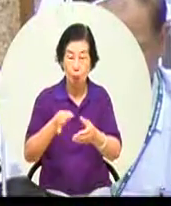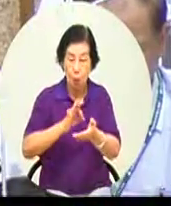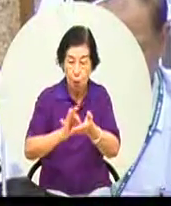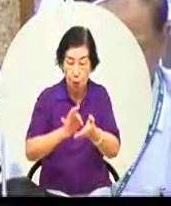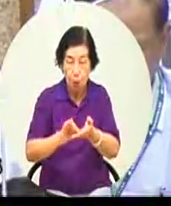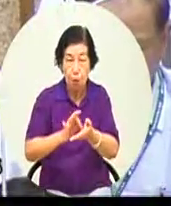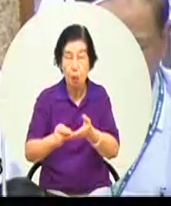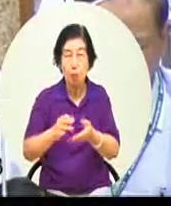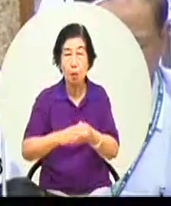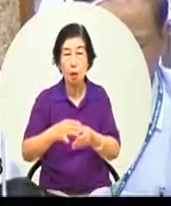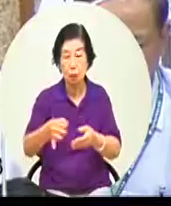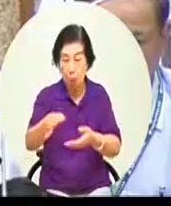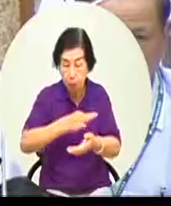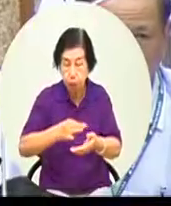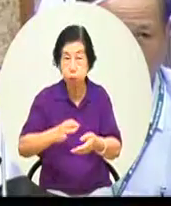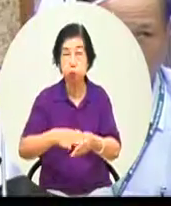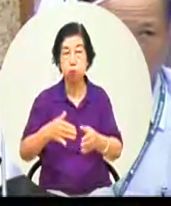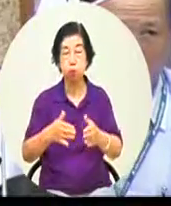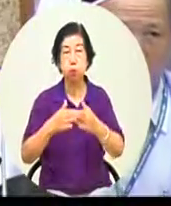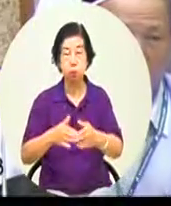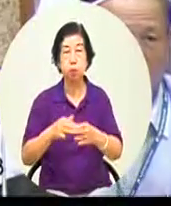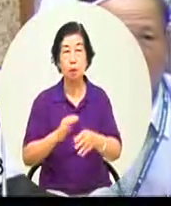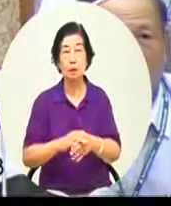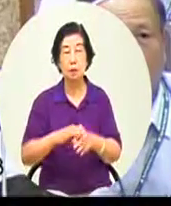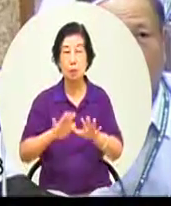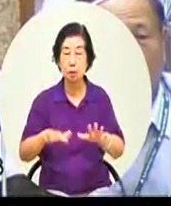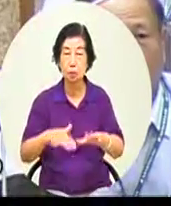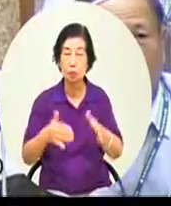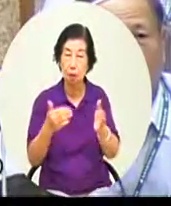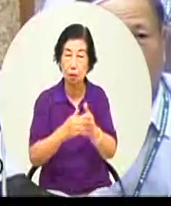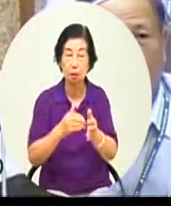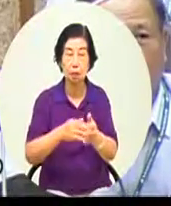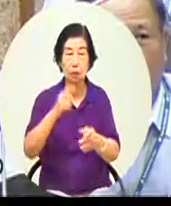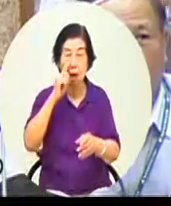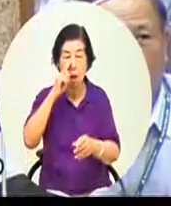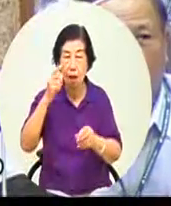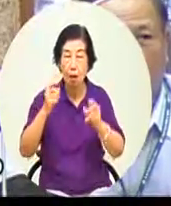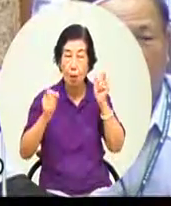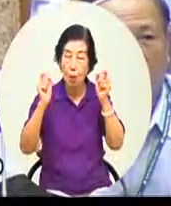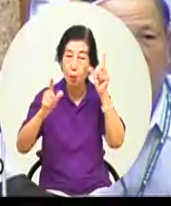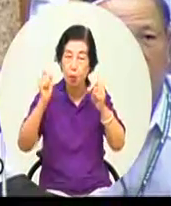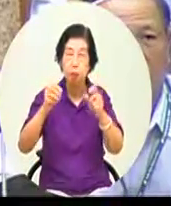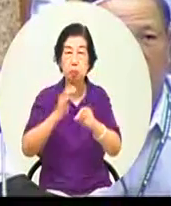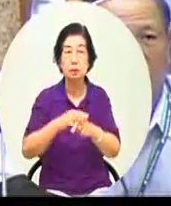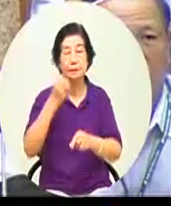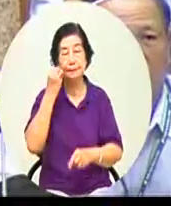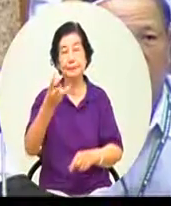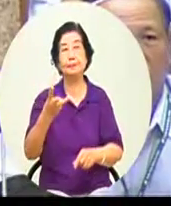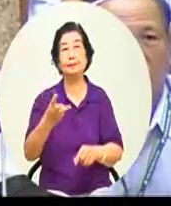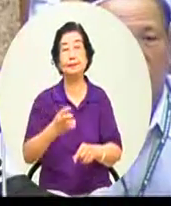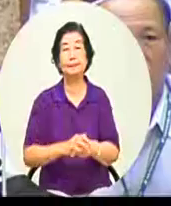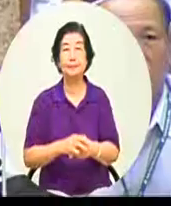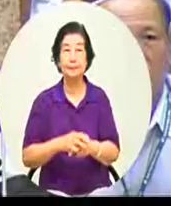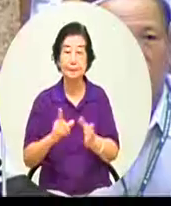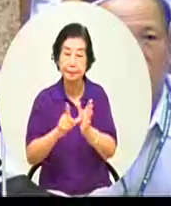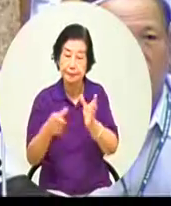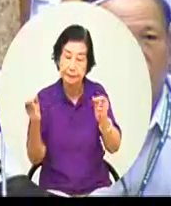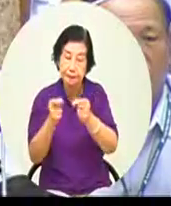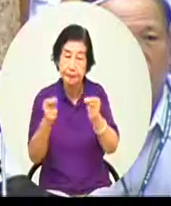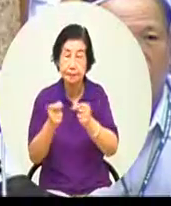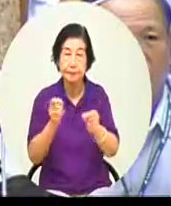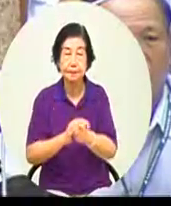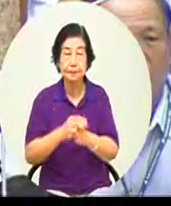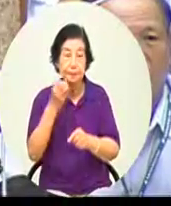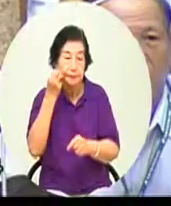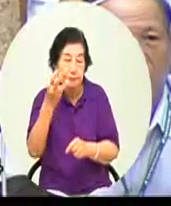束之后，如果到明年春节，其实只有3个月。那3个月期间里面，变成说我们这个变动，短短3个月会有2次收费的情形，